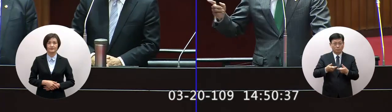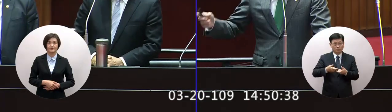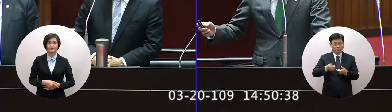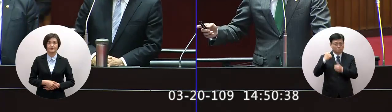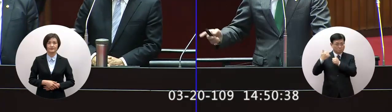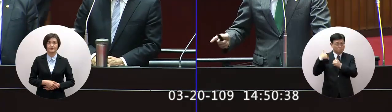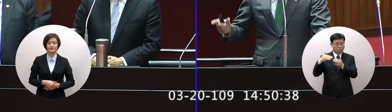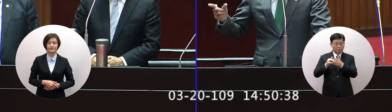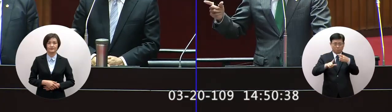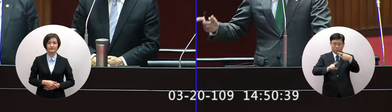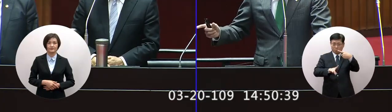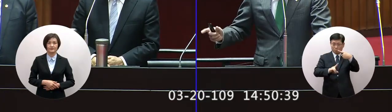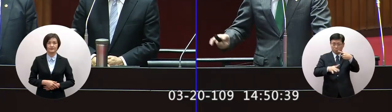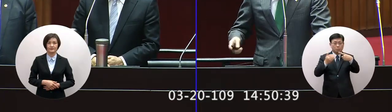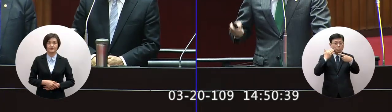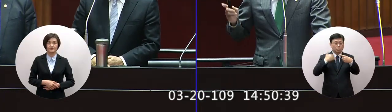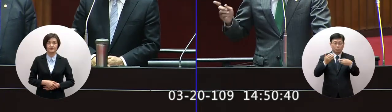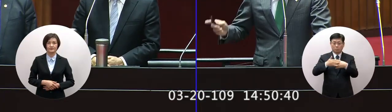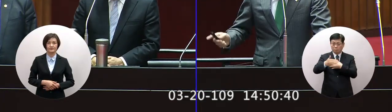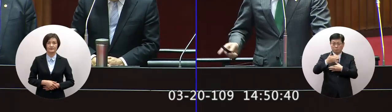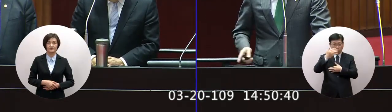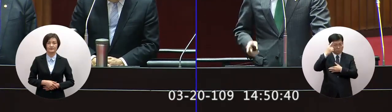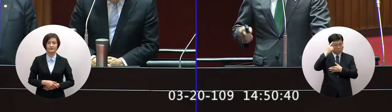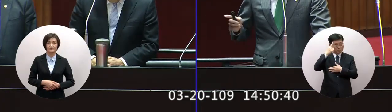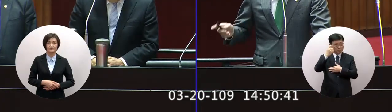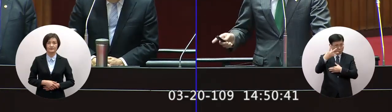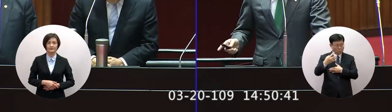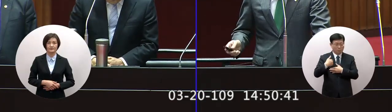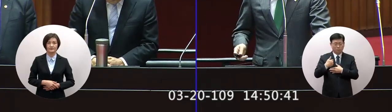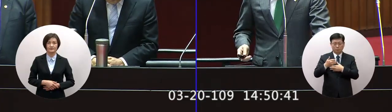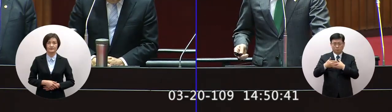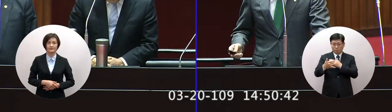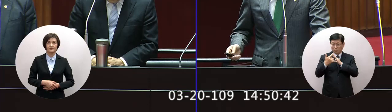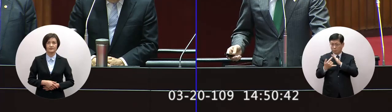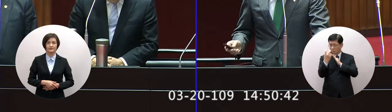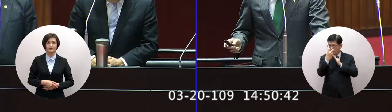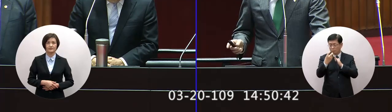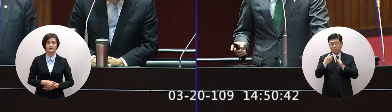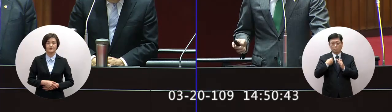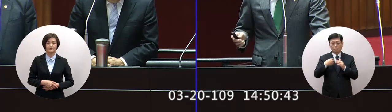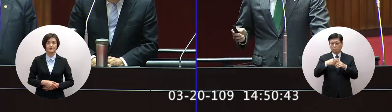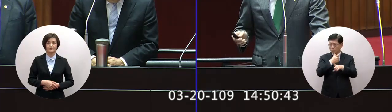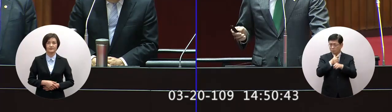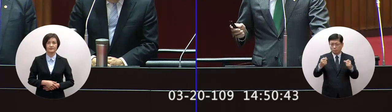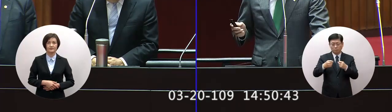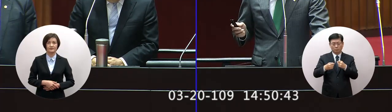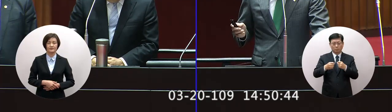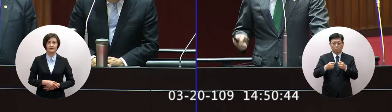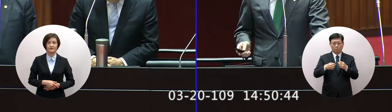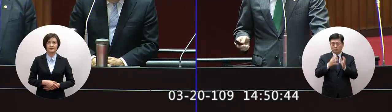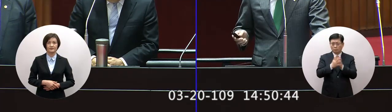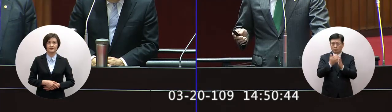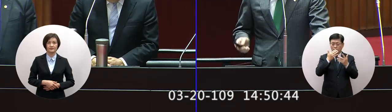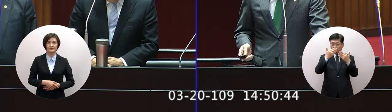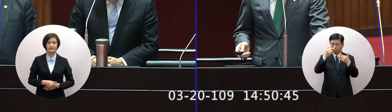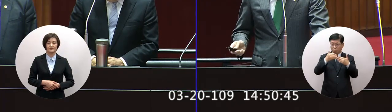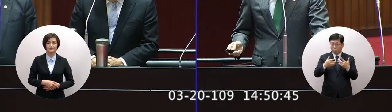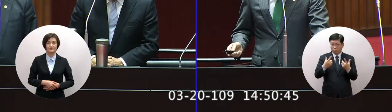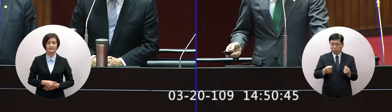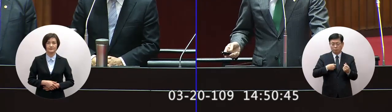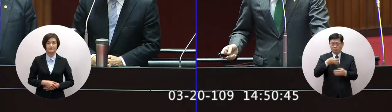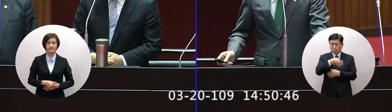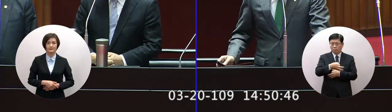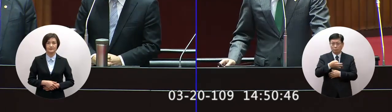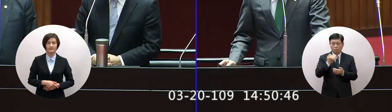对， 从今年年初，只要他有隔离14天，不论是居家隔离、居家给检疫，甚至所谓照顾的这些，都可以符合请